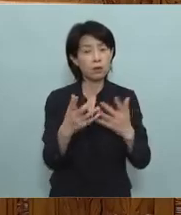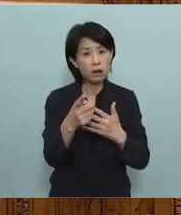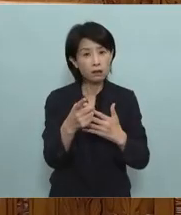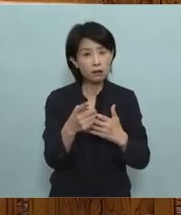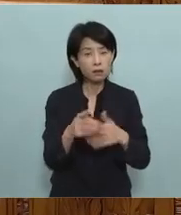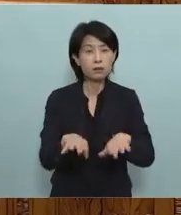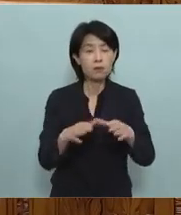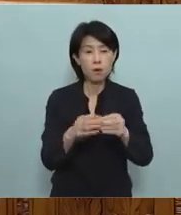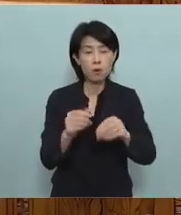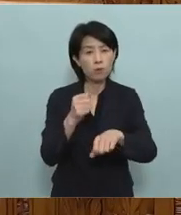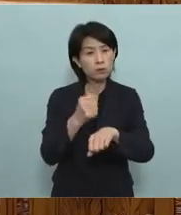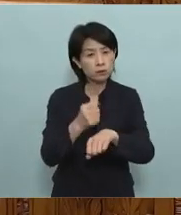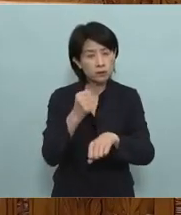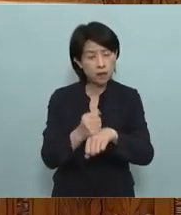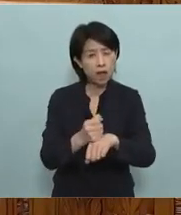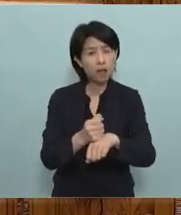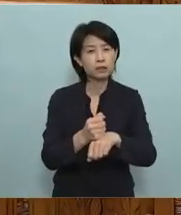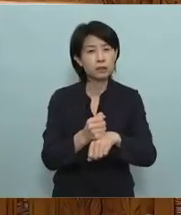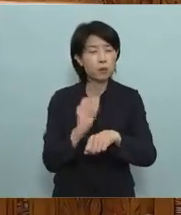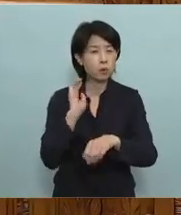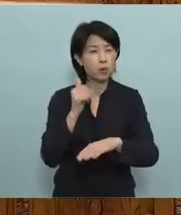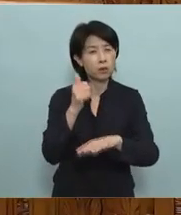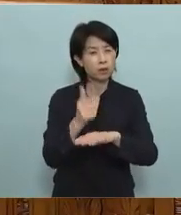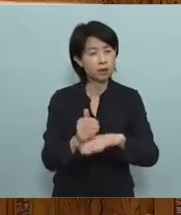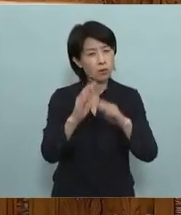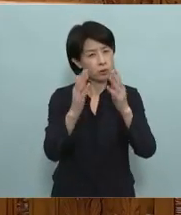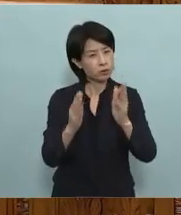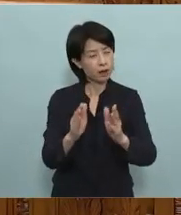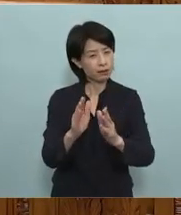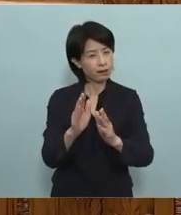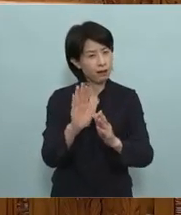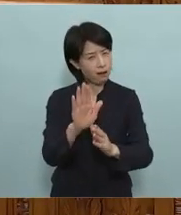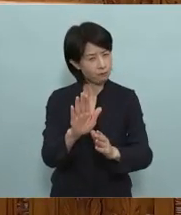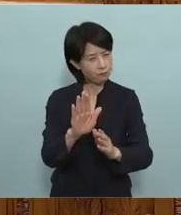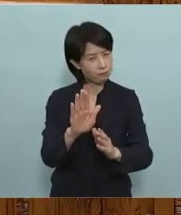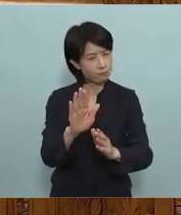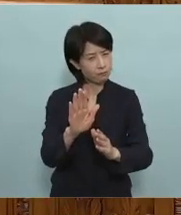した日本の総理大臣のあるべき姿なのでしょうか。